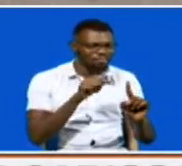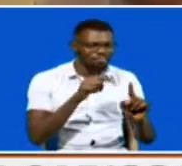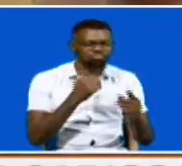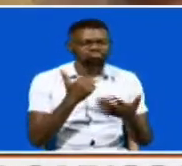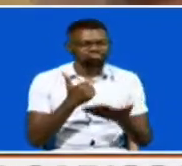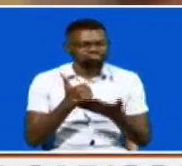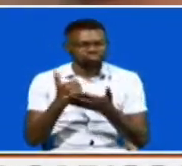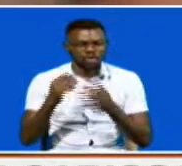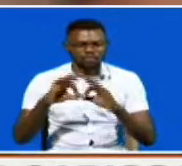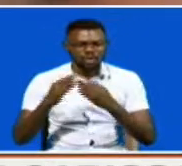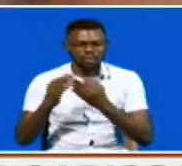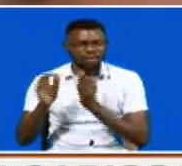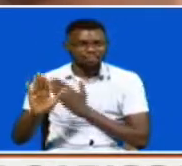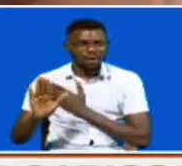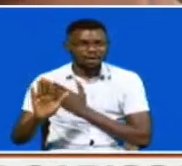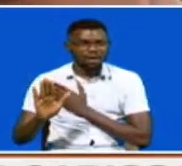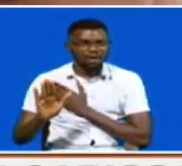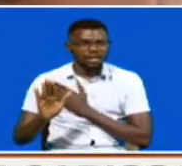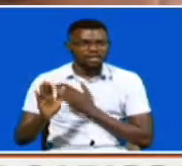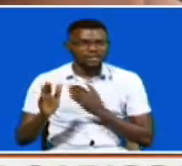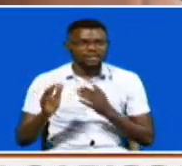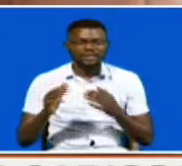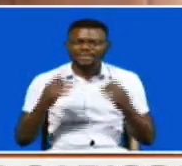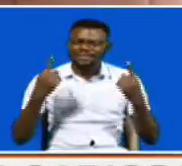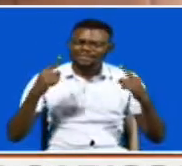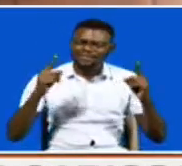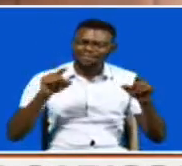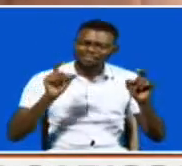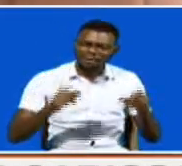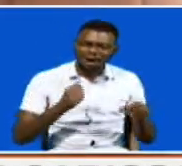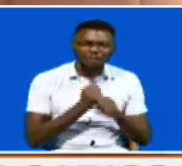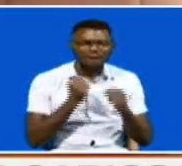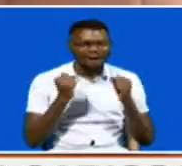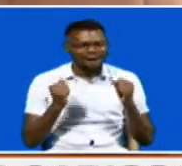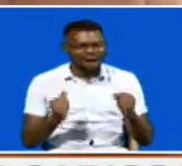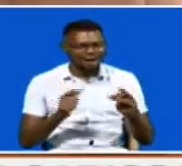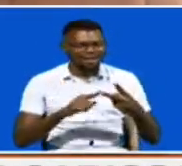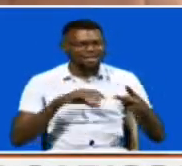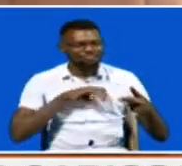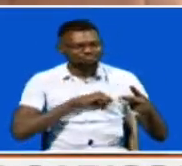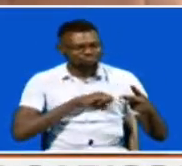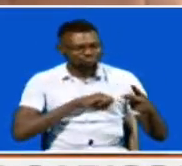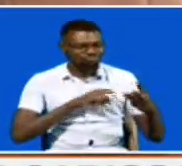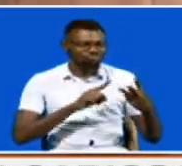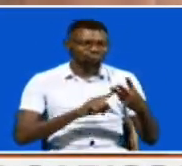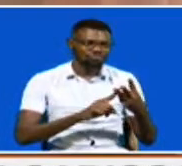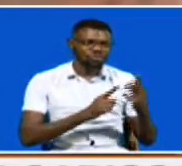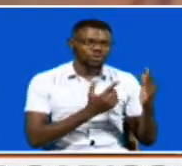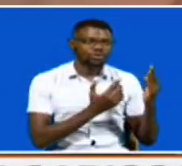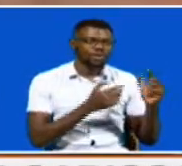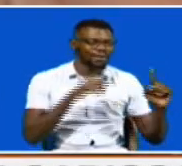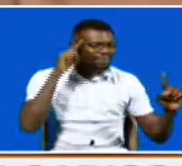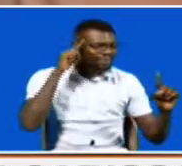familia. Ama kweli siri ya ufanisi ni bidii, subira na malengo, kama